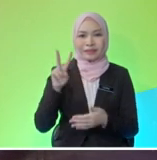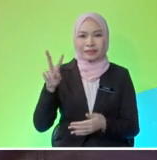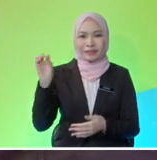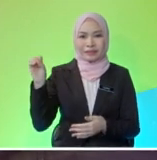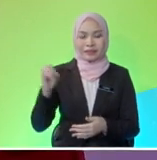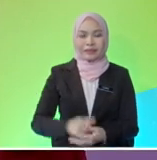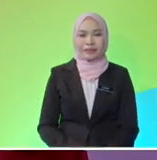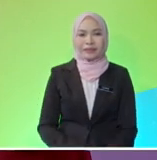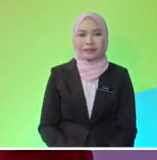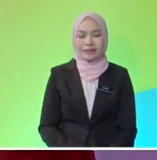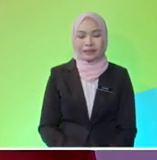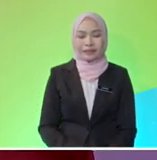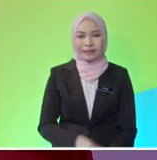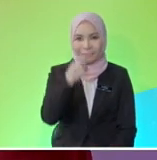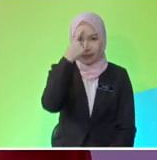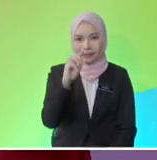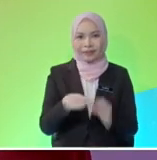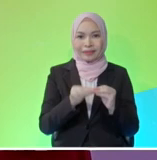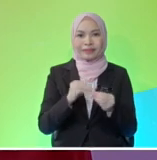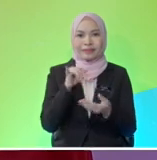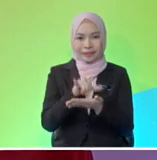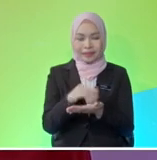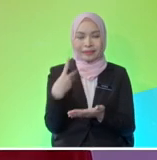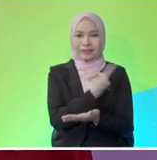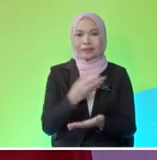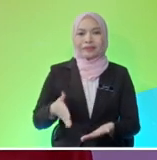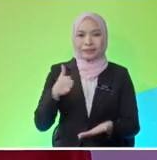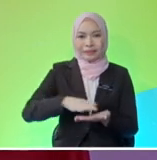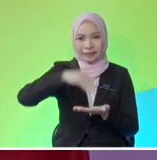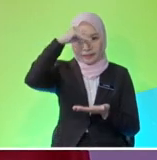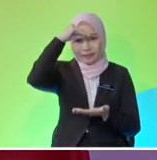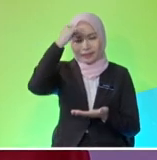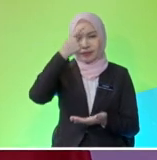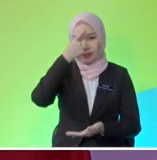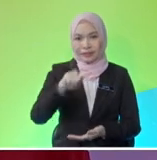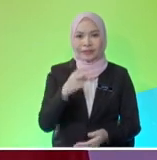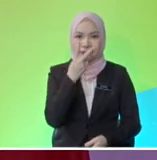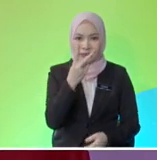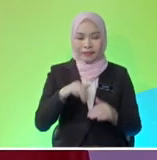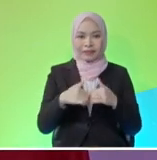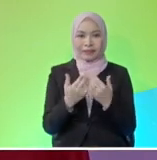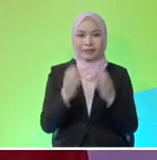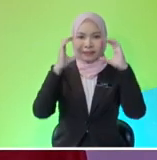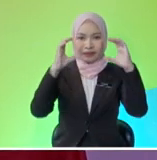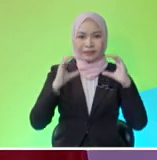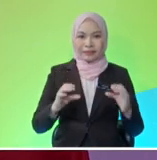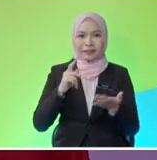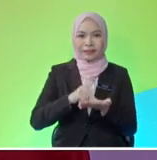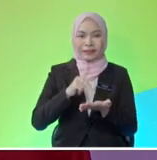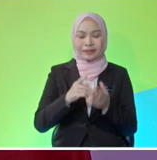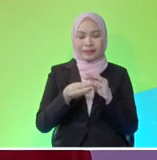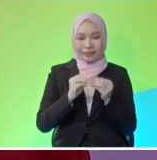ini tadi nanti, kita akan belajar untuk tengok bagaimanakah cara mengira nombor-nombor